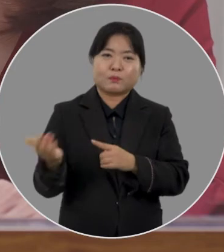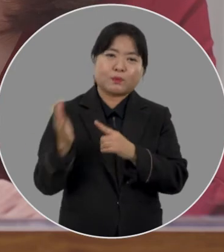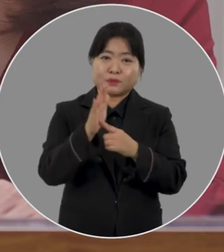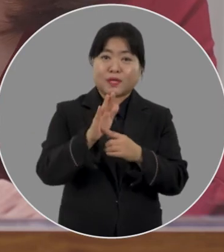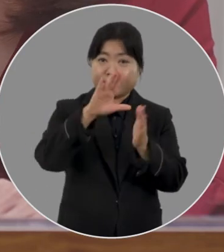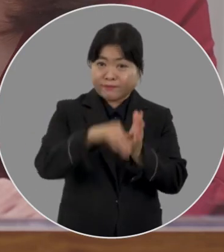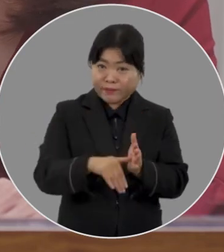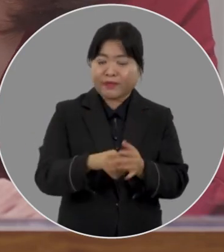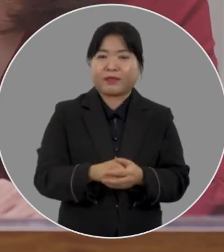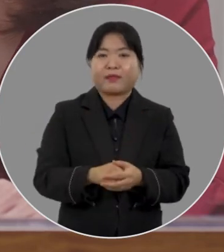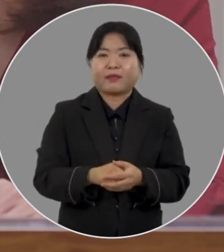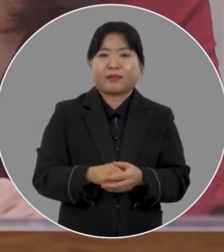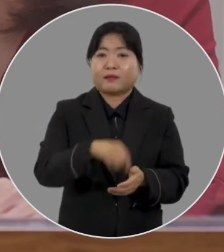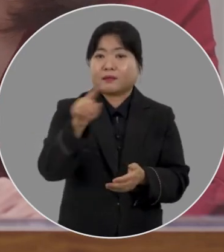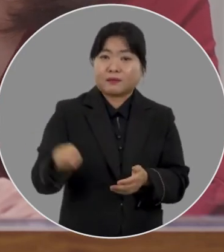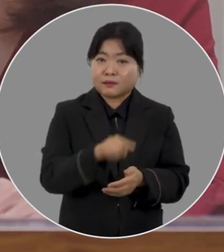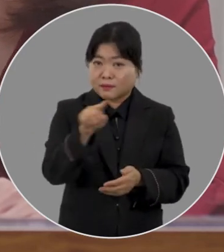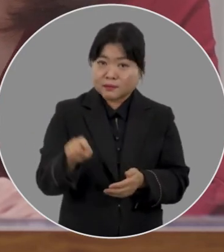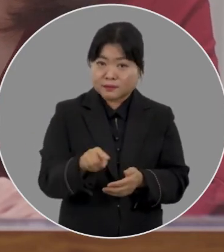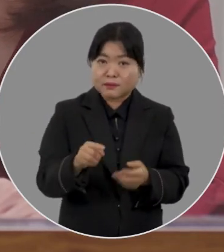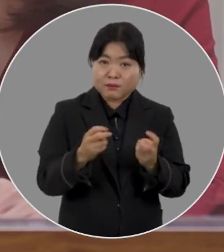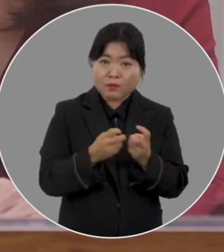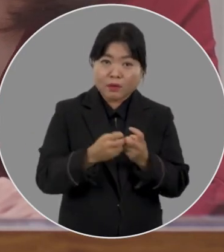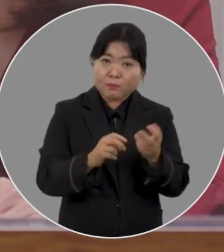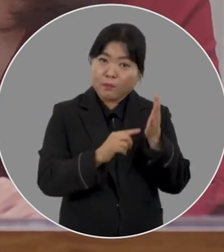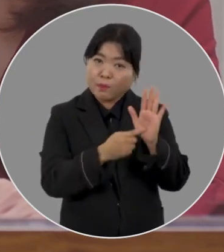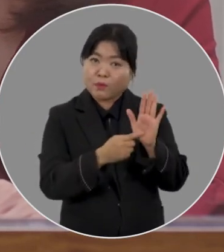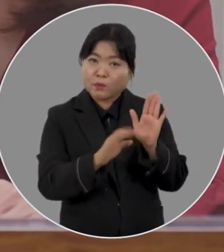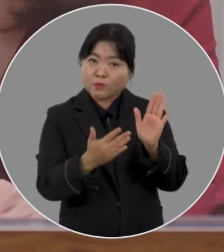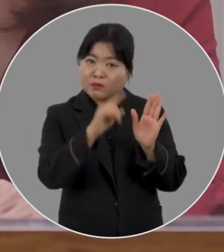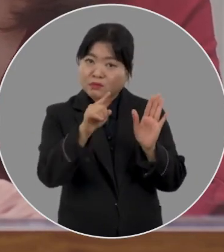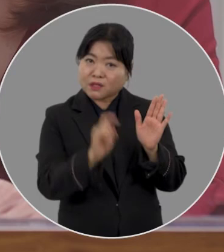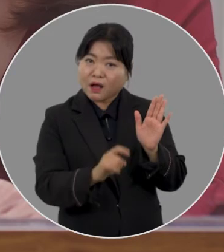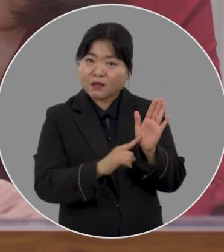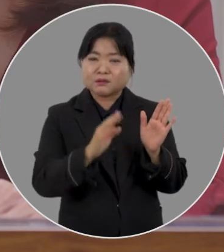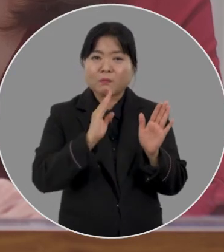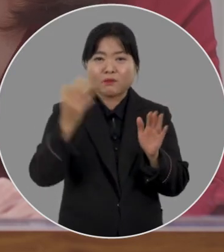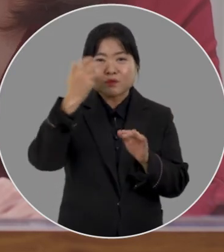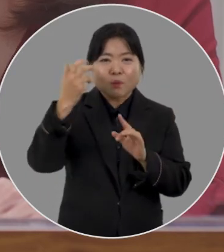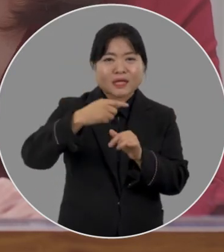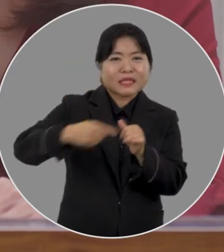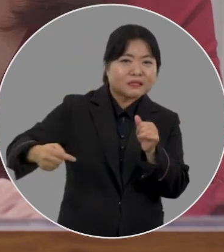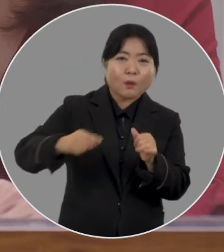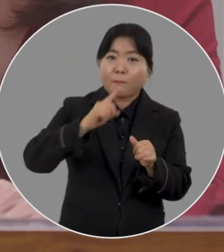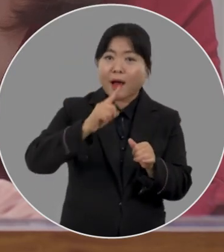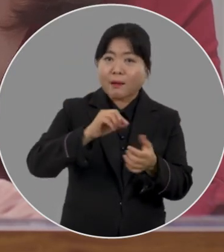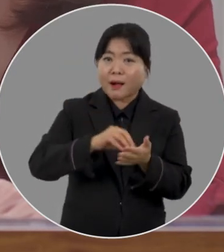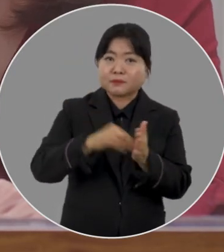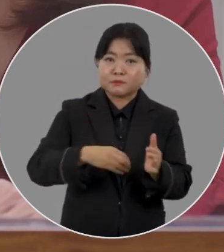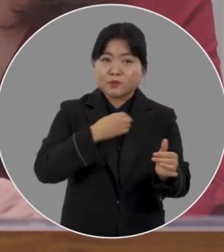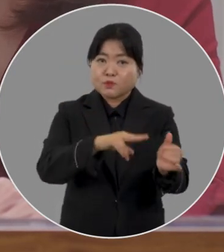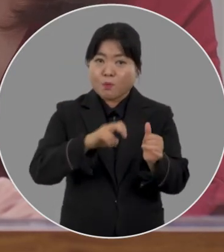분노를 표출하는 데 있어서 이렇게까지 표현을 해도 되는 것인지 정말 영혼의 살인이라고 하는 그런